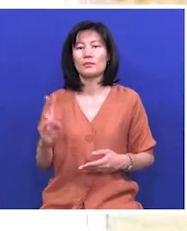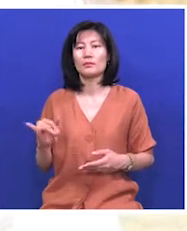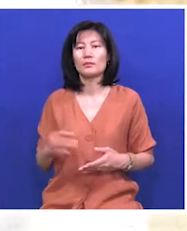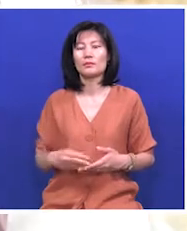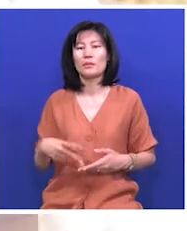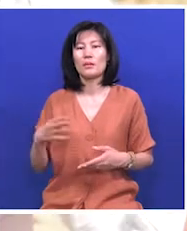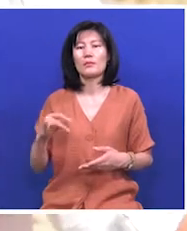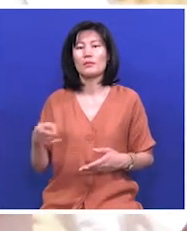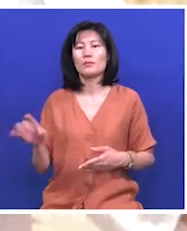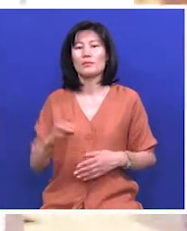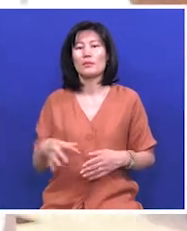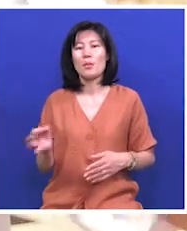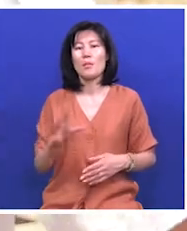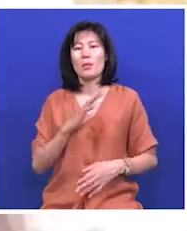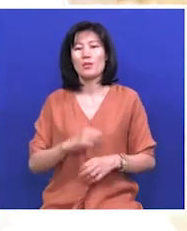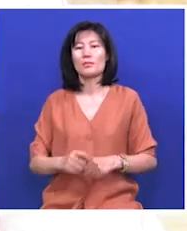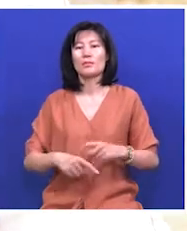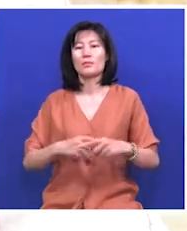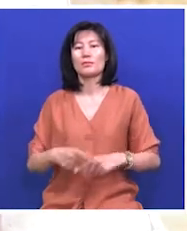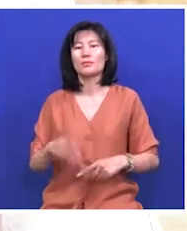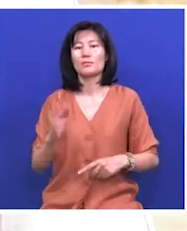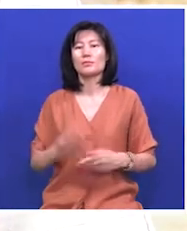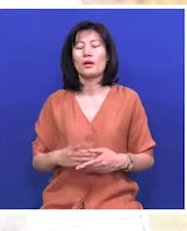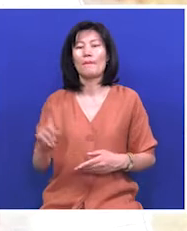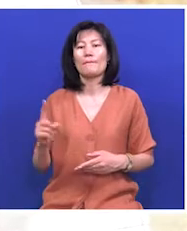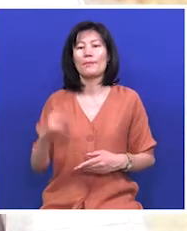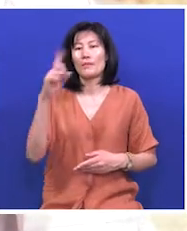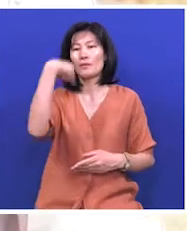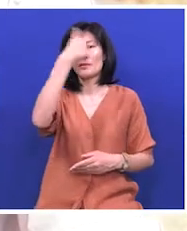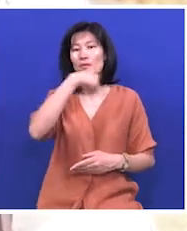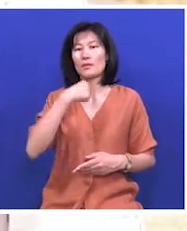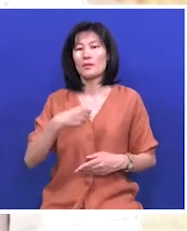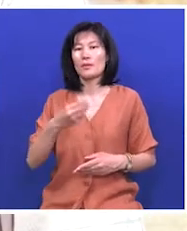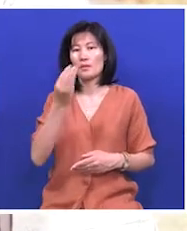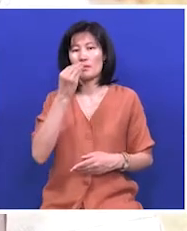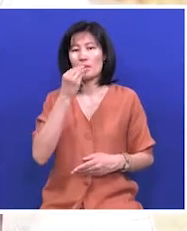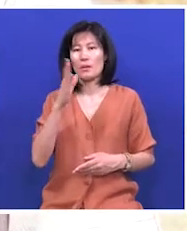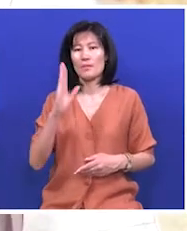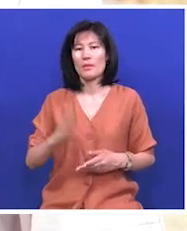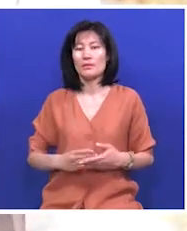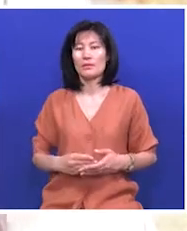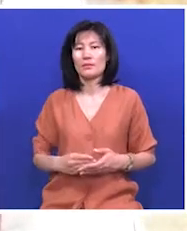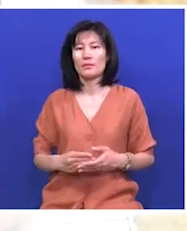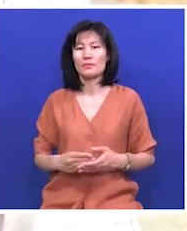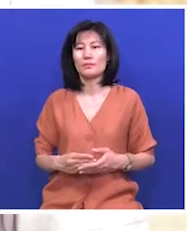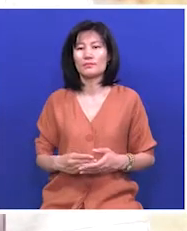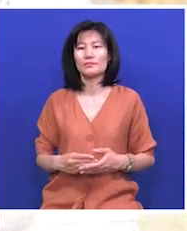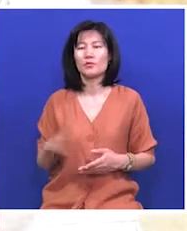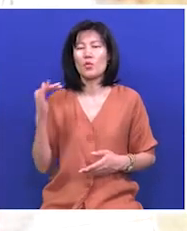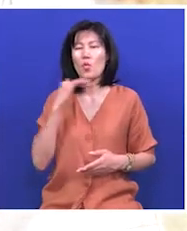Атырау, Ақтау, Павлодар бар облыстан келді. Бір жылдық продукты пашты әкеліп берді.